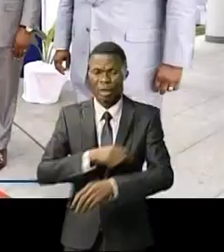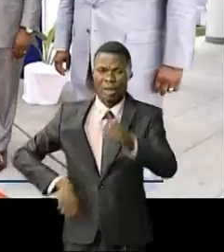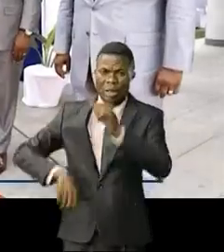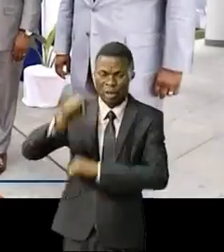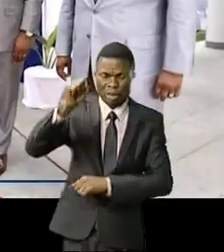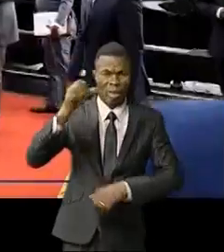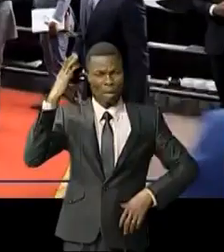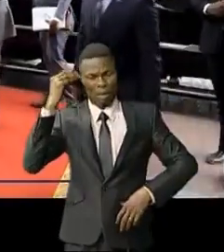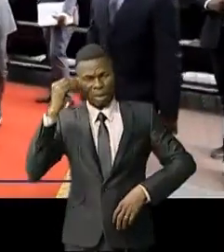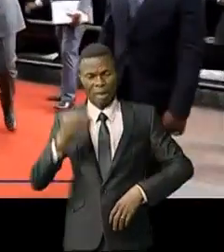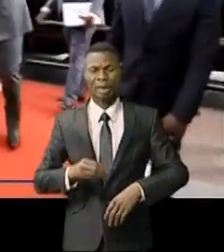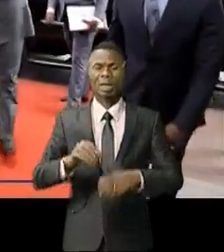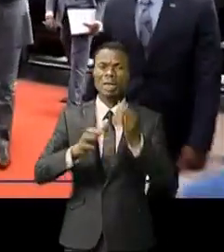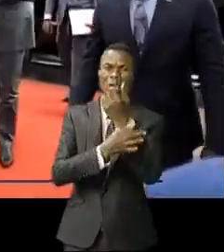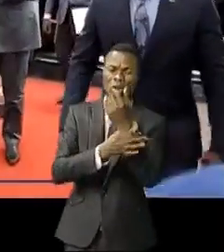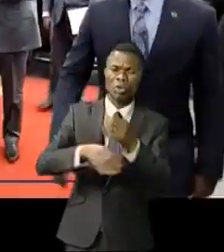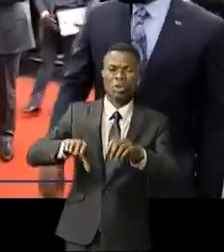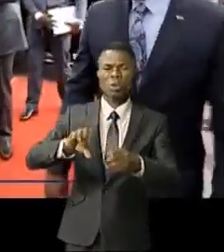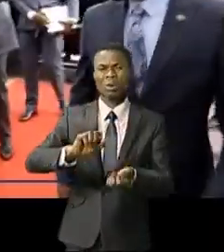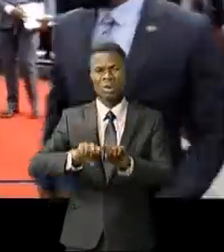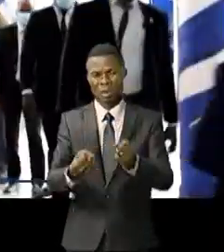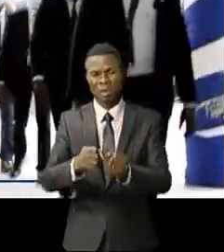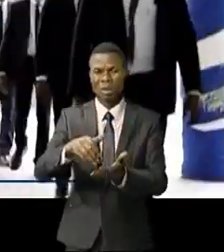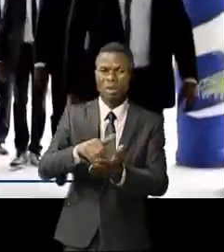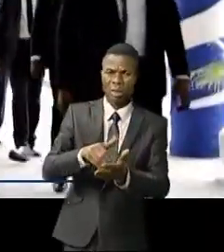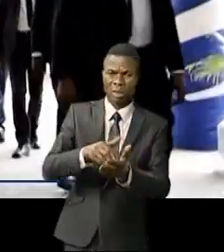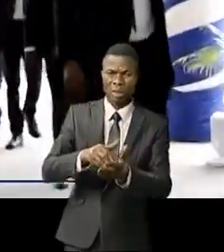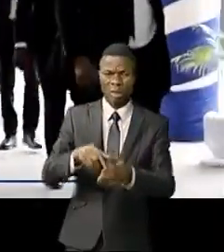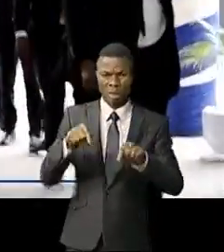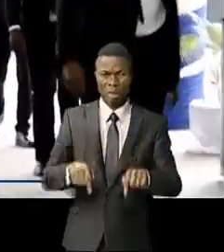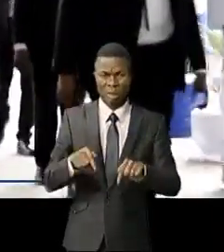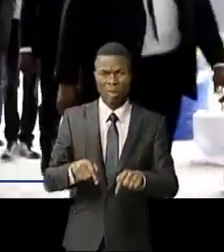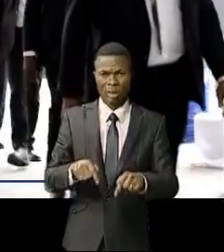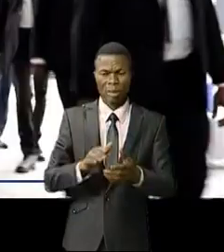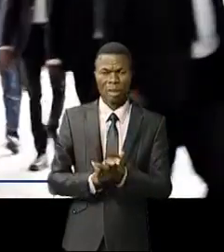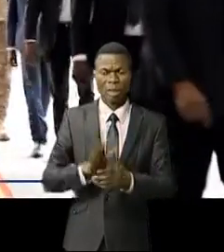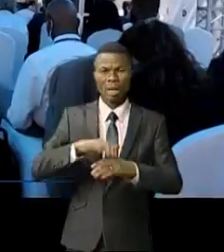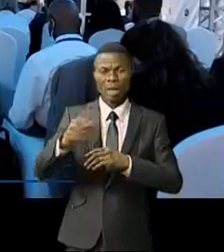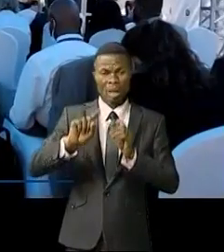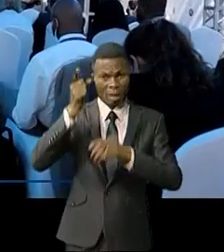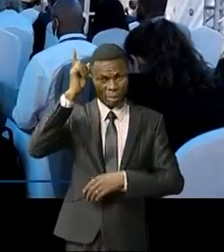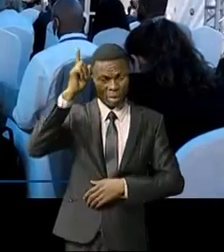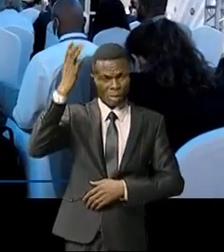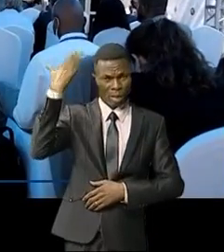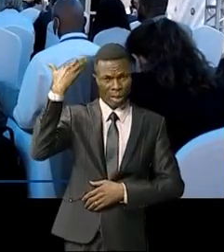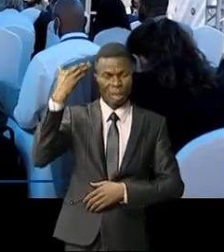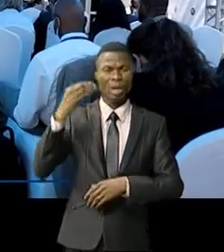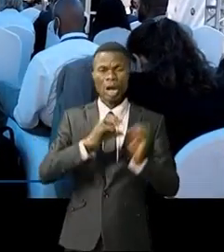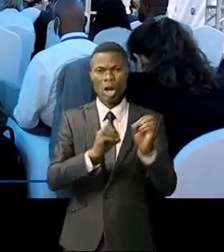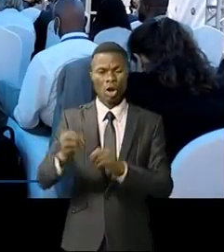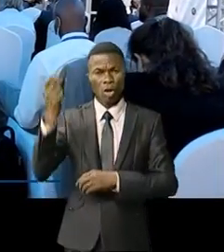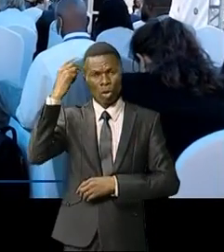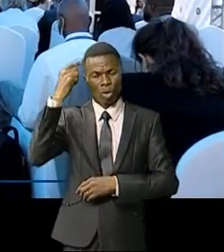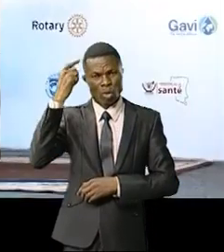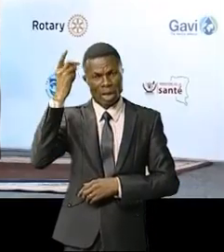de la poliomyélite en République démocratique du Congo se tient près d'une année après la première qui a eu lieu à Kinshasa au mois de